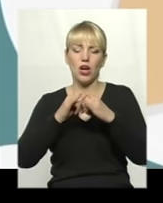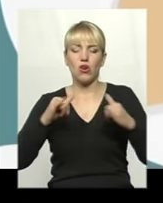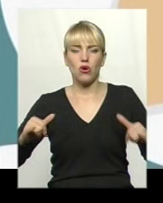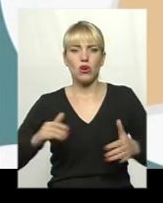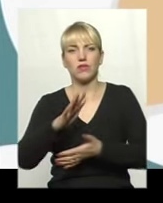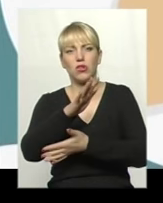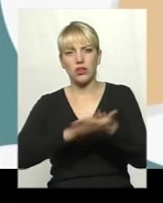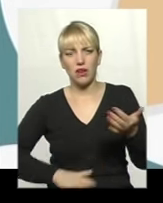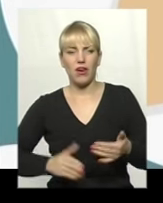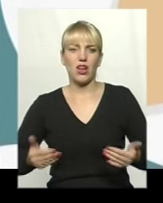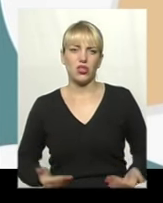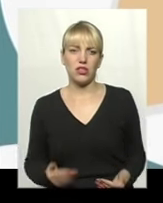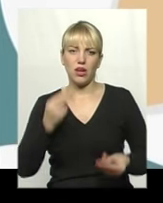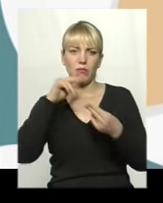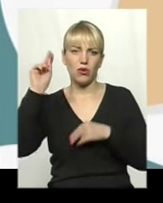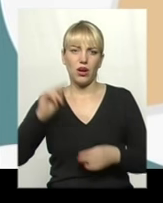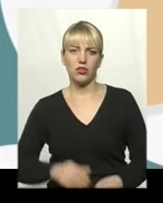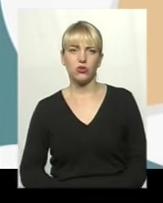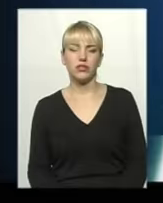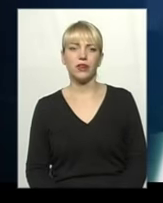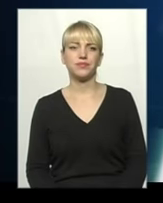громаді покращується.